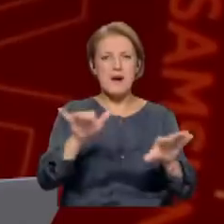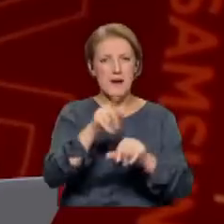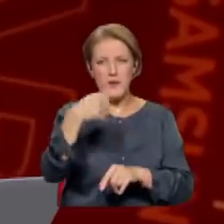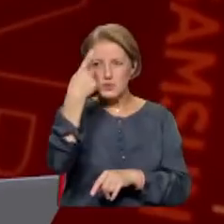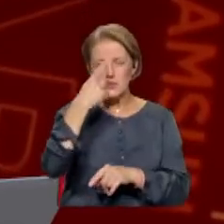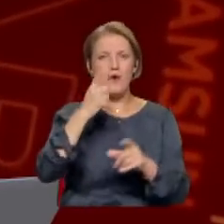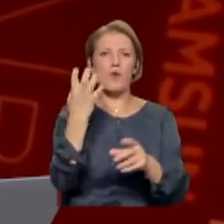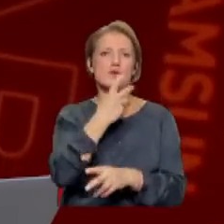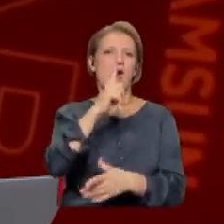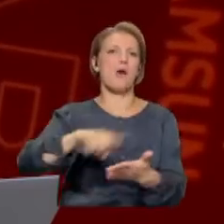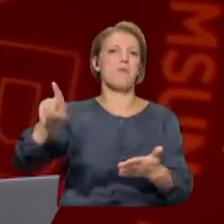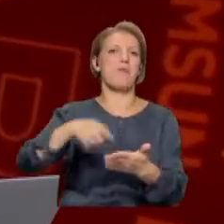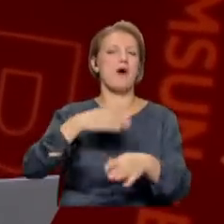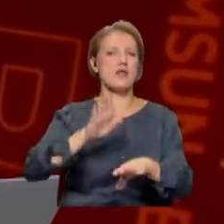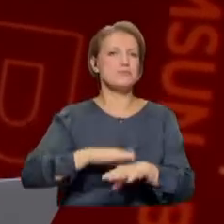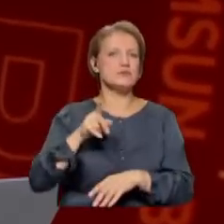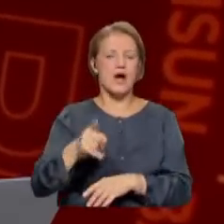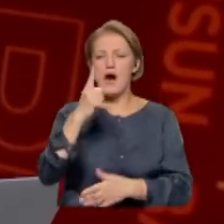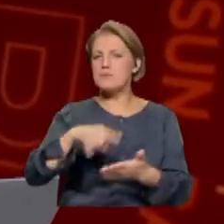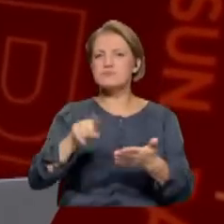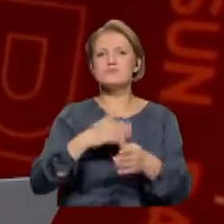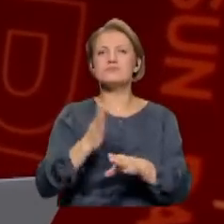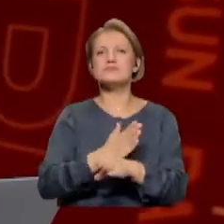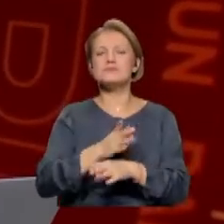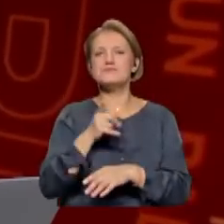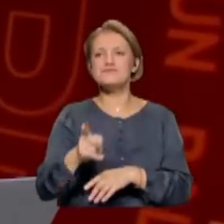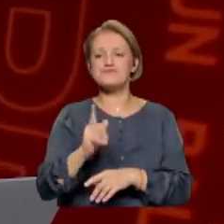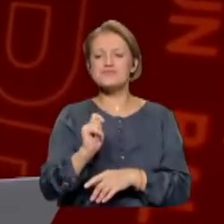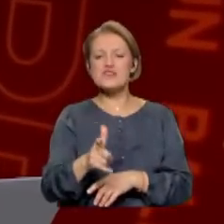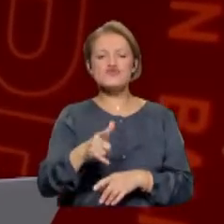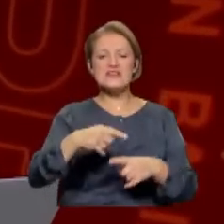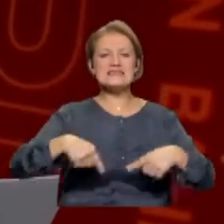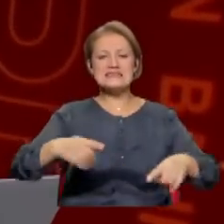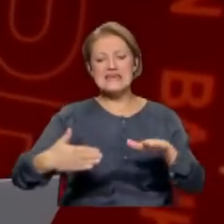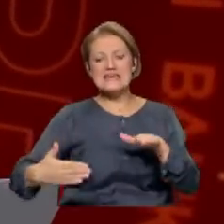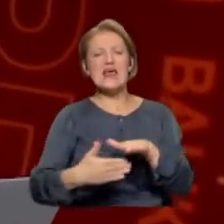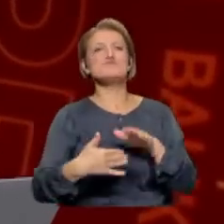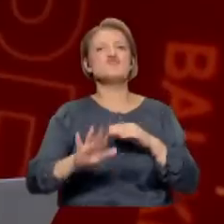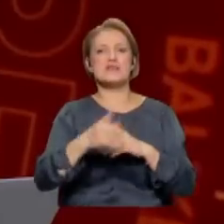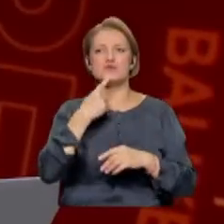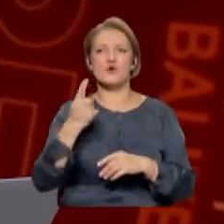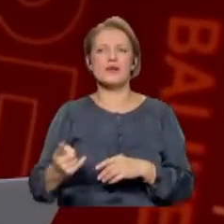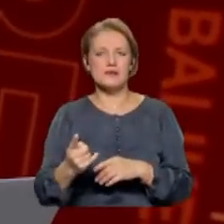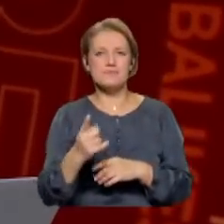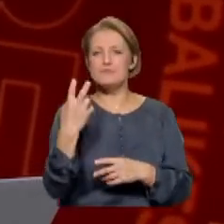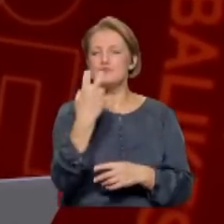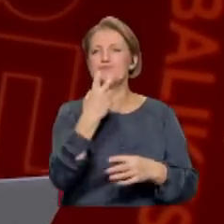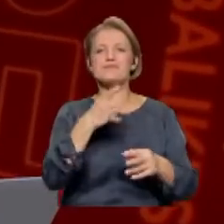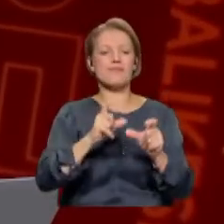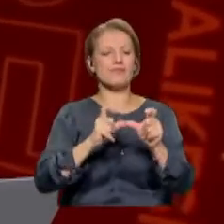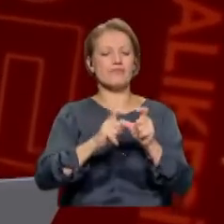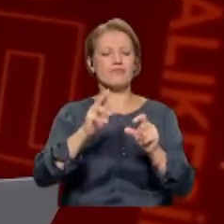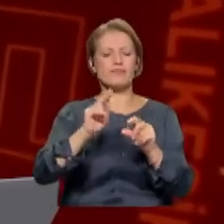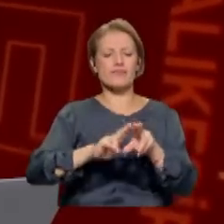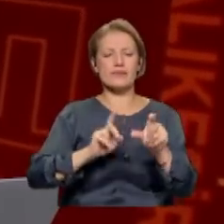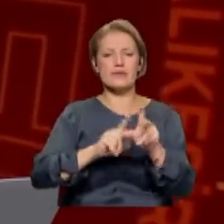konseri iptal etti. İptal etmekte kalmadı, Gökçe'nin ilçe sınırlarına giremeyeceğini söyledi. Müzisyen Gökçe